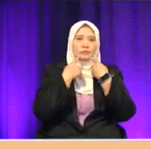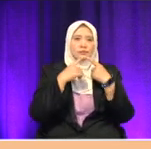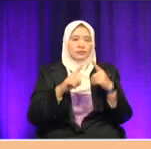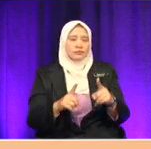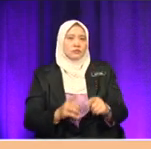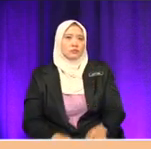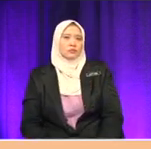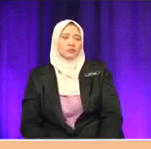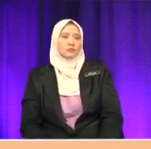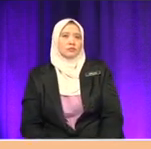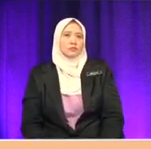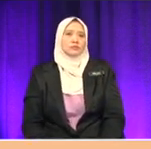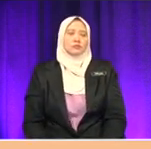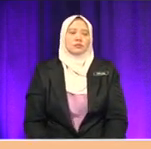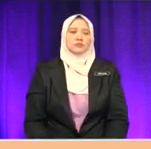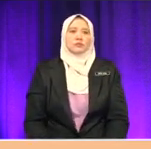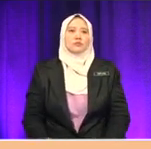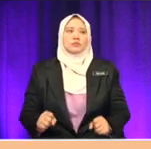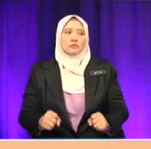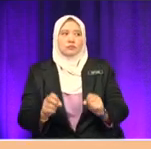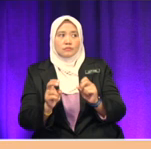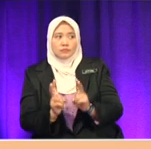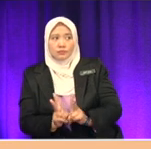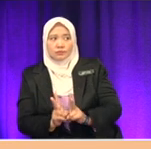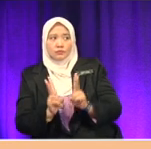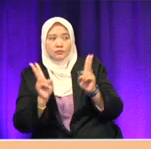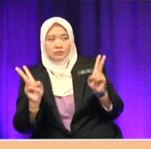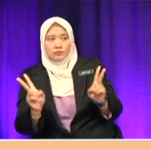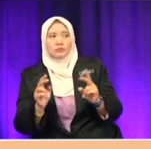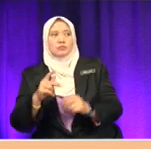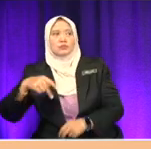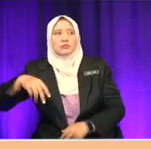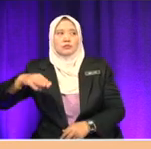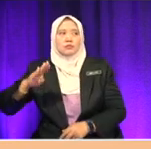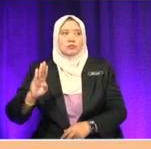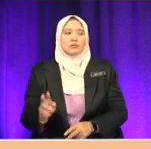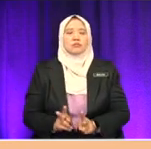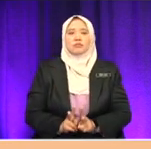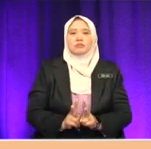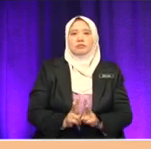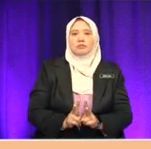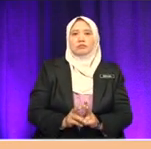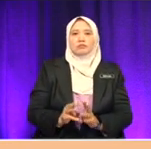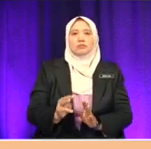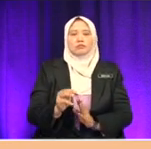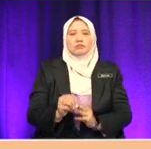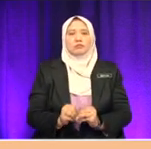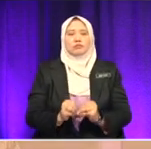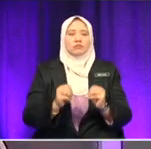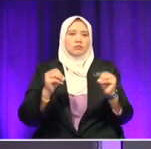hipotesis, iaitu semakin pemboleh ubah dimanipulasikan, semakin pemboleh ubah bergerak balas. Cikgu bagi